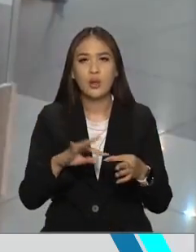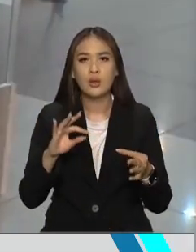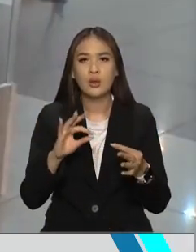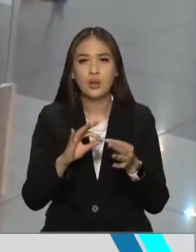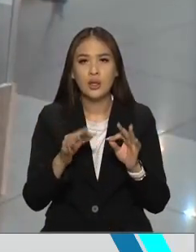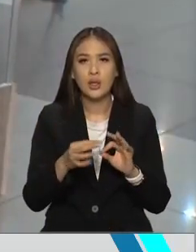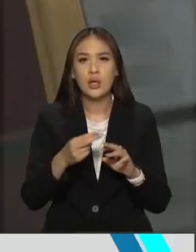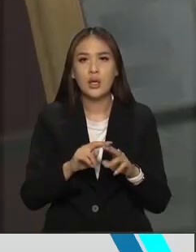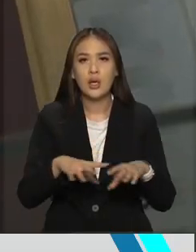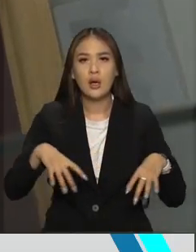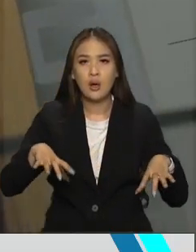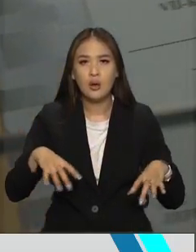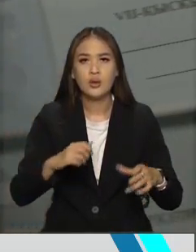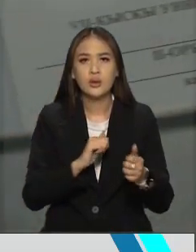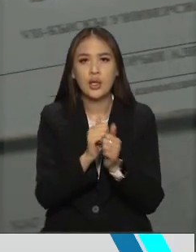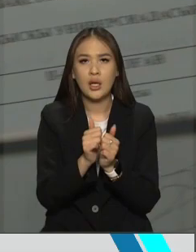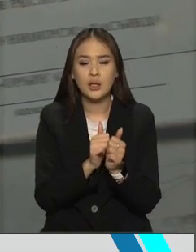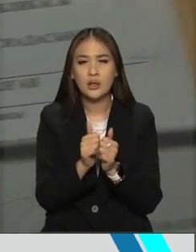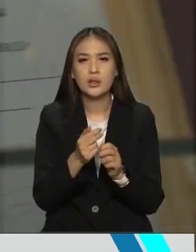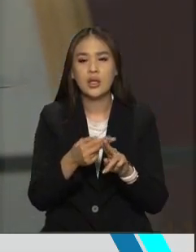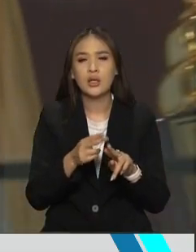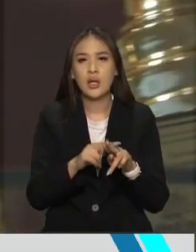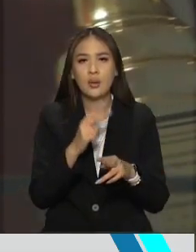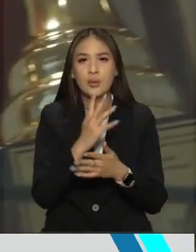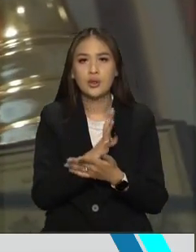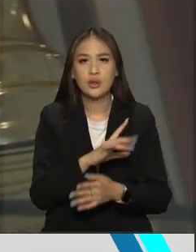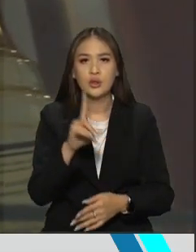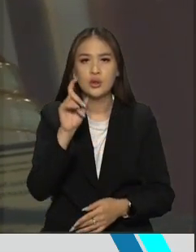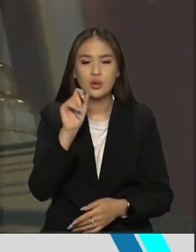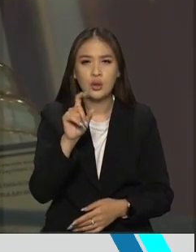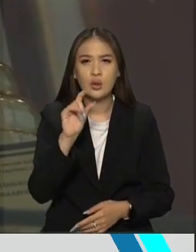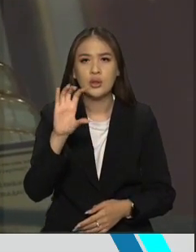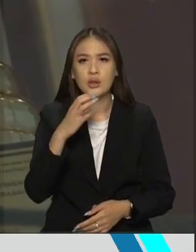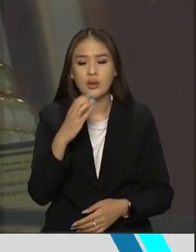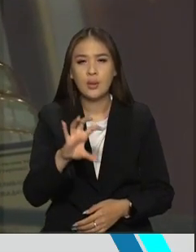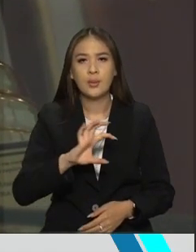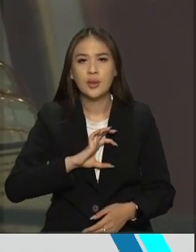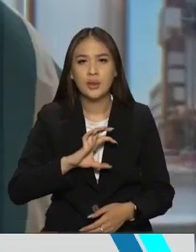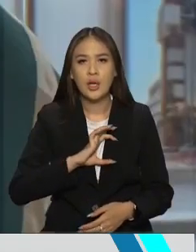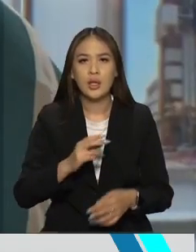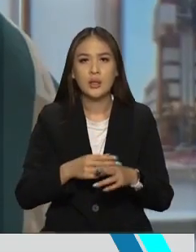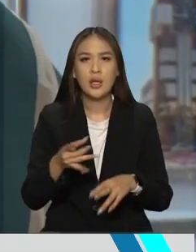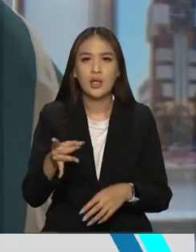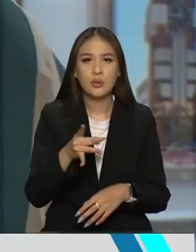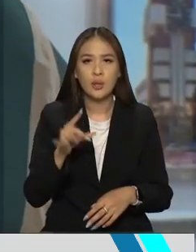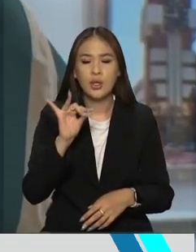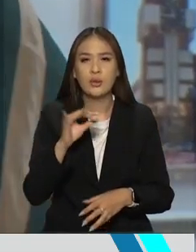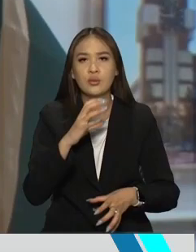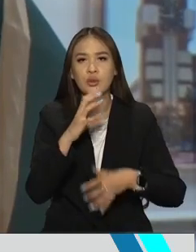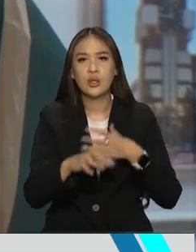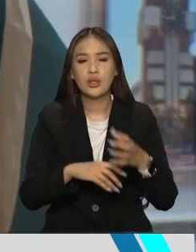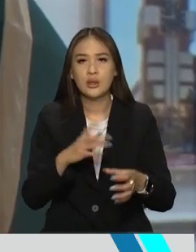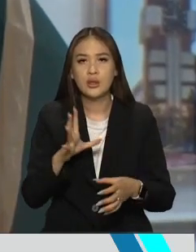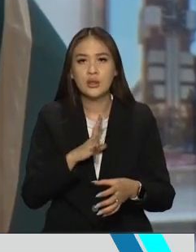гонки на колясках троеборье в коллекции десятки золотых и серебряных медалей завоеванных на республиканских и международных